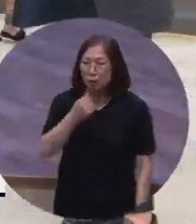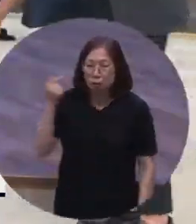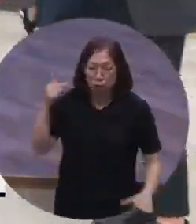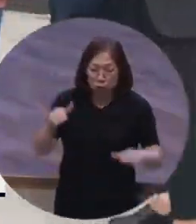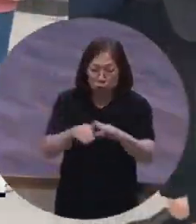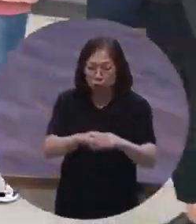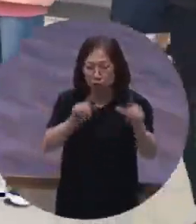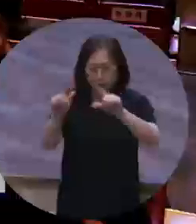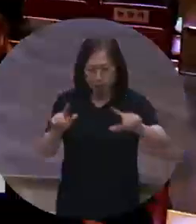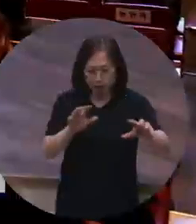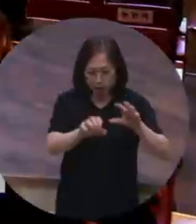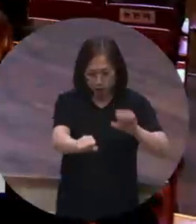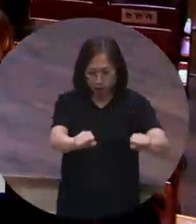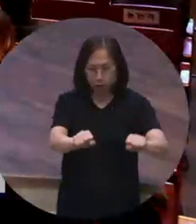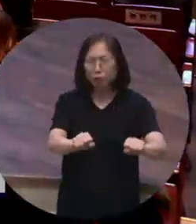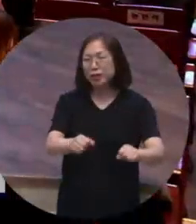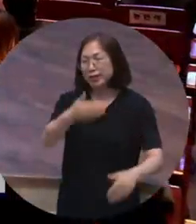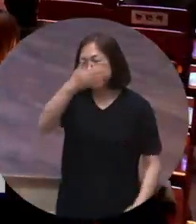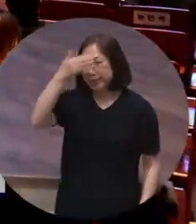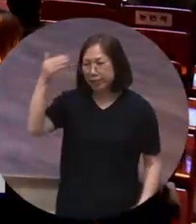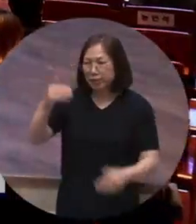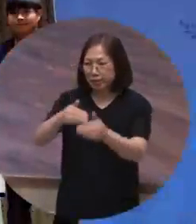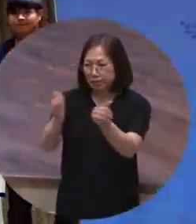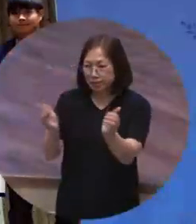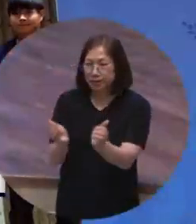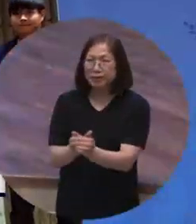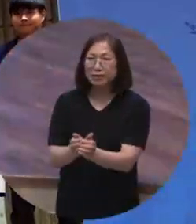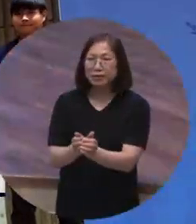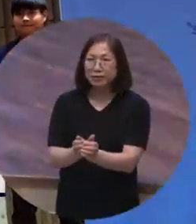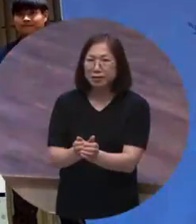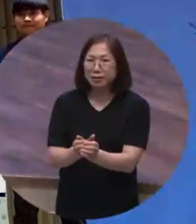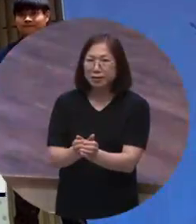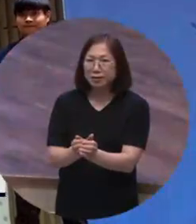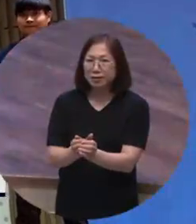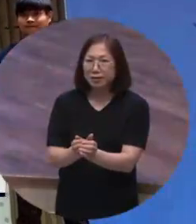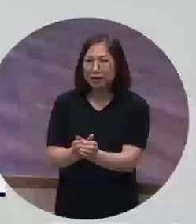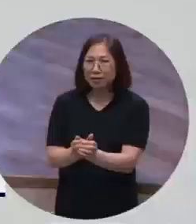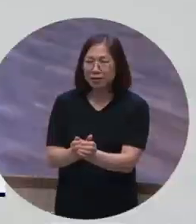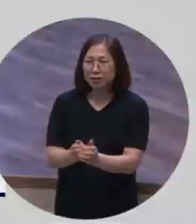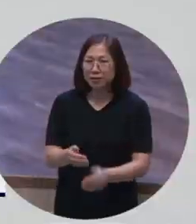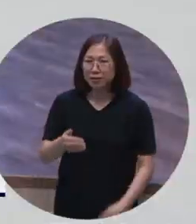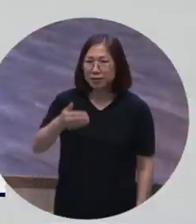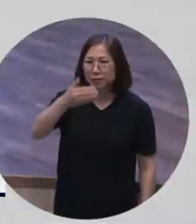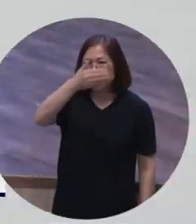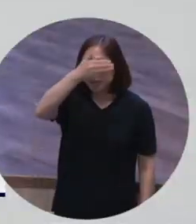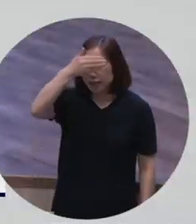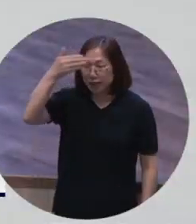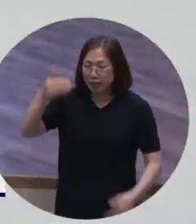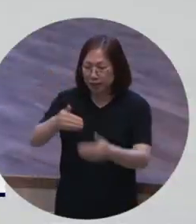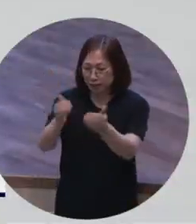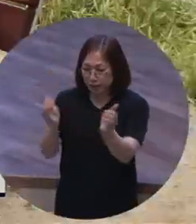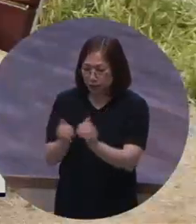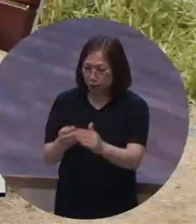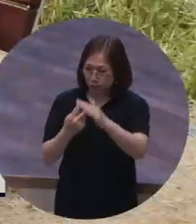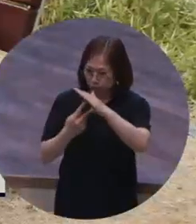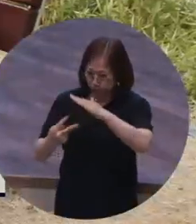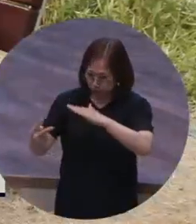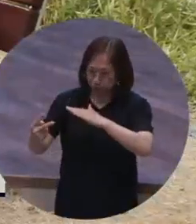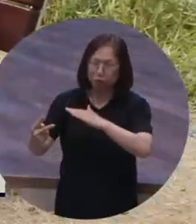현장을 정복하는 쿠람데오 청년회. 이 정도면 쿠람데오의 천명 출석 청년의 비전도 곧